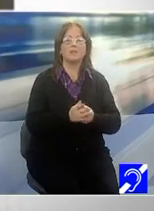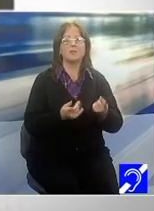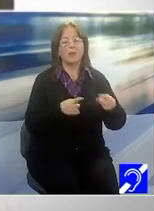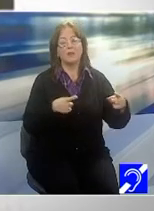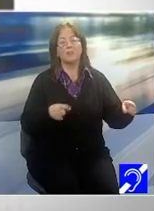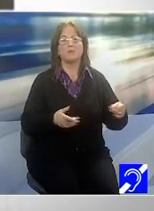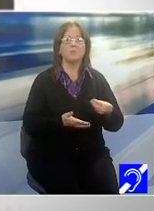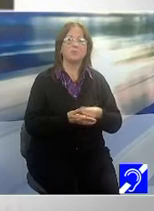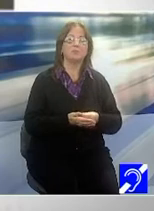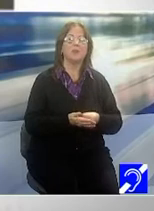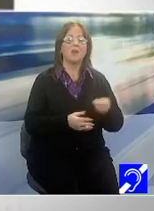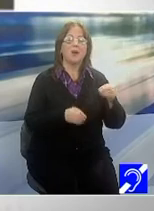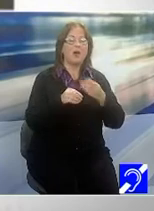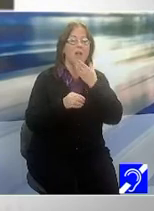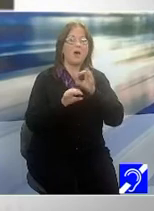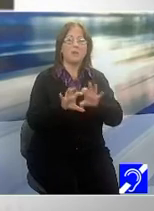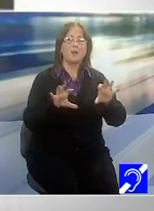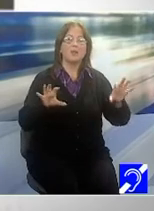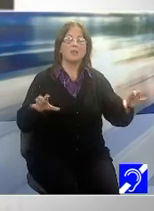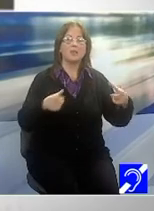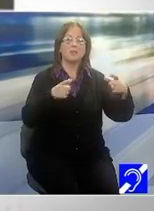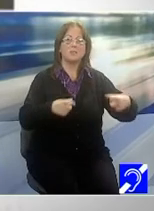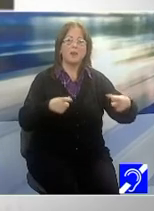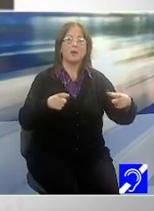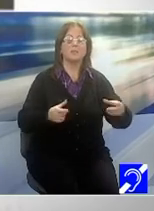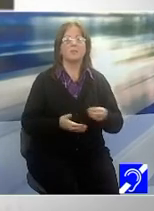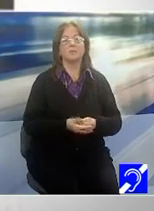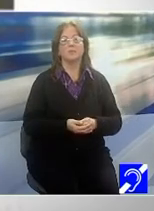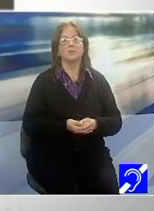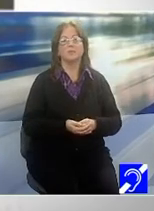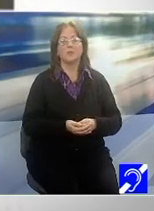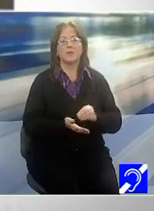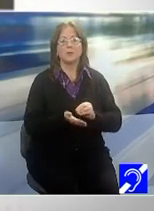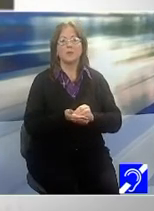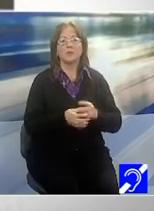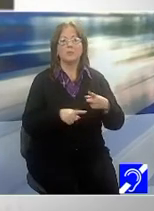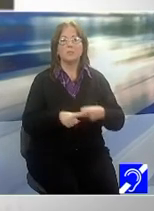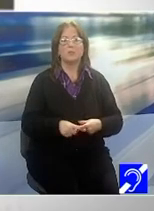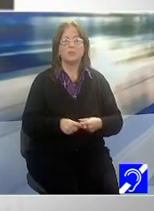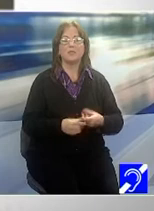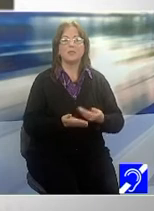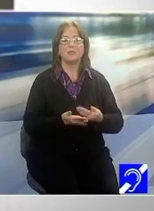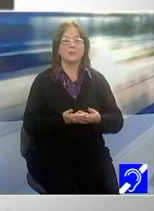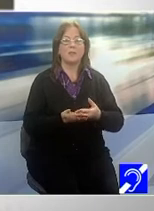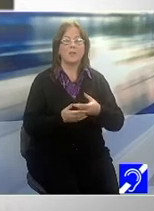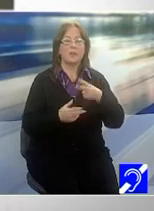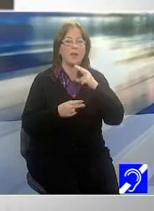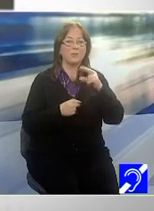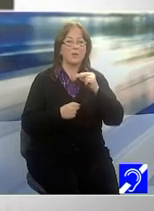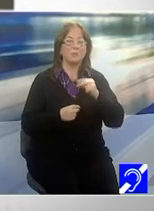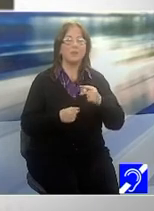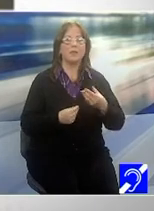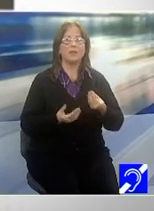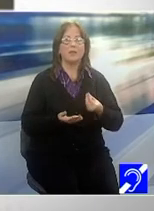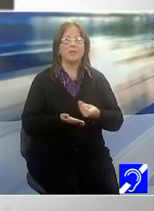amenaja spațiul, și discutam mai devreme cu Ron despre planurile noastre pentru anul viitor și spuneam cu mândrie